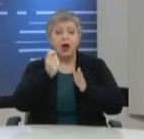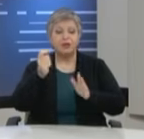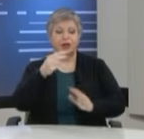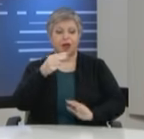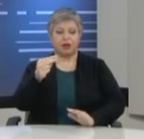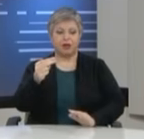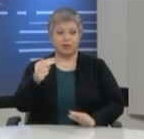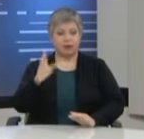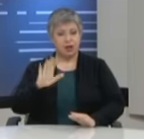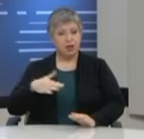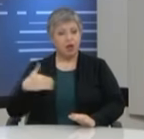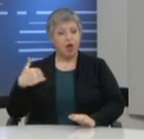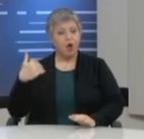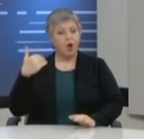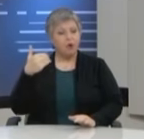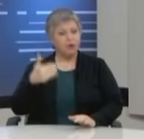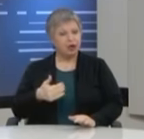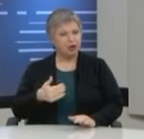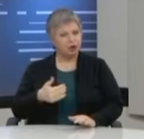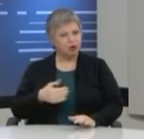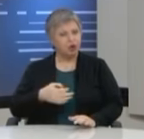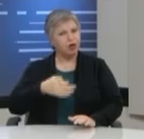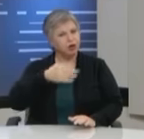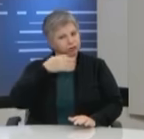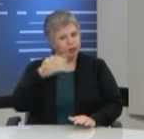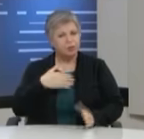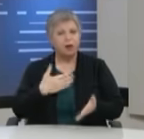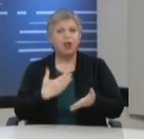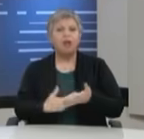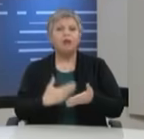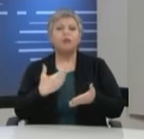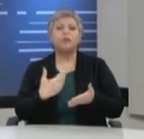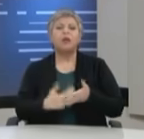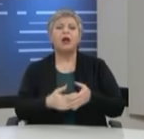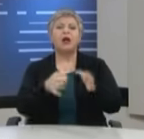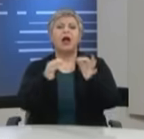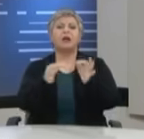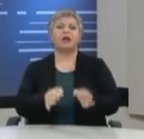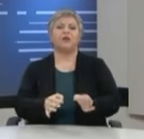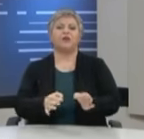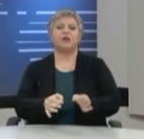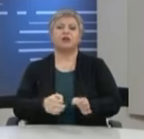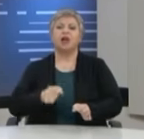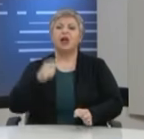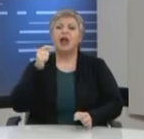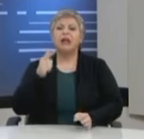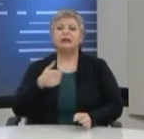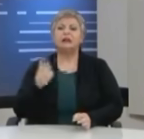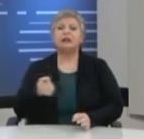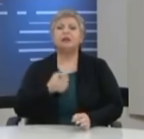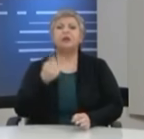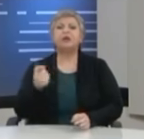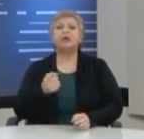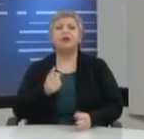στοιχεία μίλησα. Σταματήστε. Και ντοκουμέντα. Αλλά ενοχλείστε, βλέπετε. Έχετε μάθει να παραποιείτε την αλήθεια. Μην